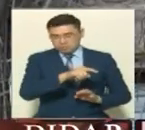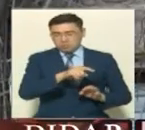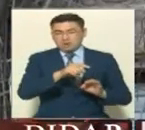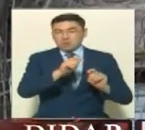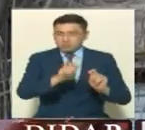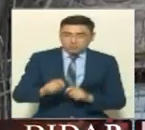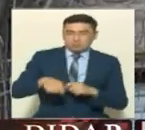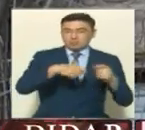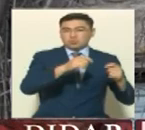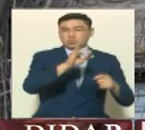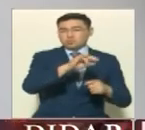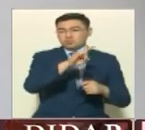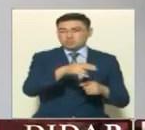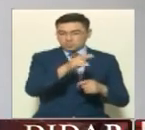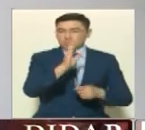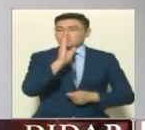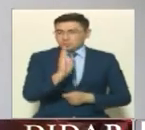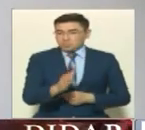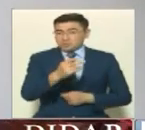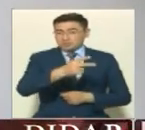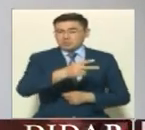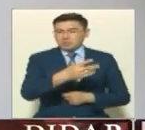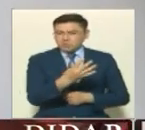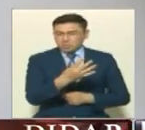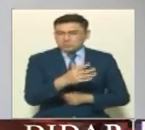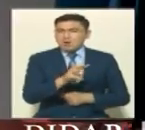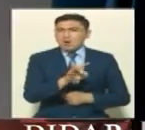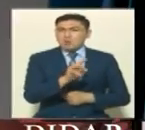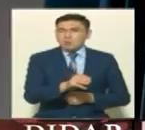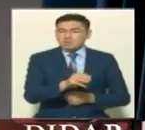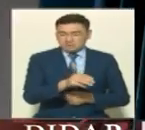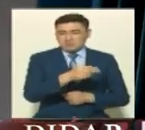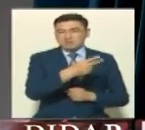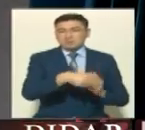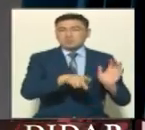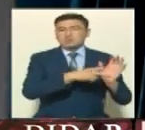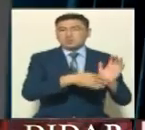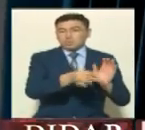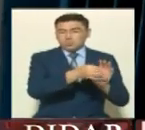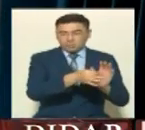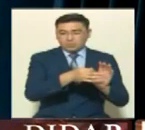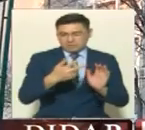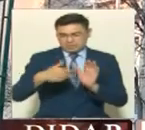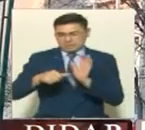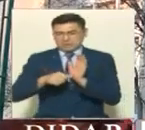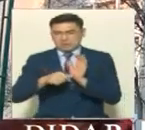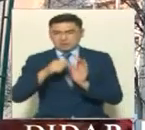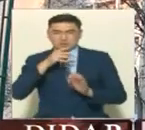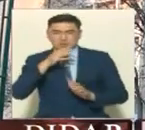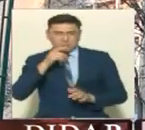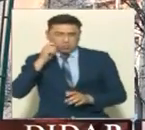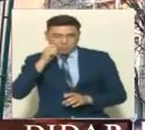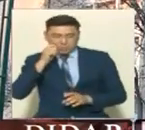сотқа жолданады. Естеріңізге сала кетейік, 24 наурызда Ақтаудағы 27 шағын ауданда 36 жастағы ер адам 7,